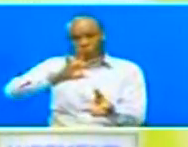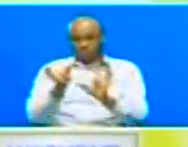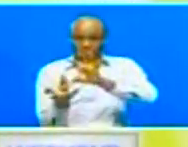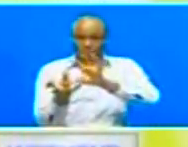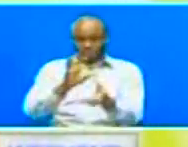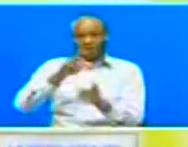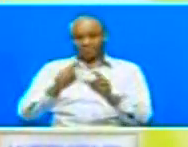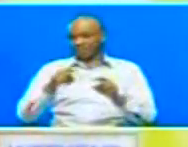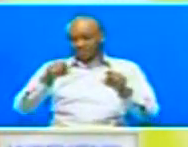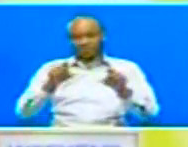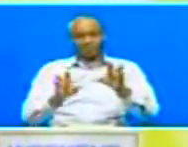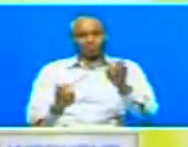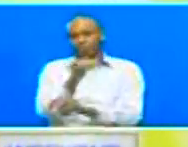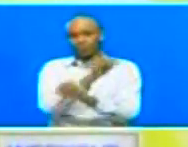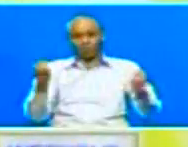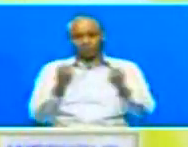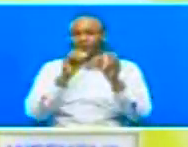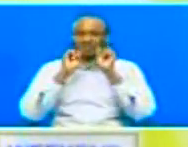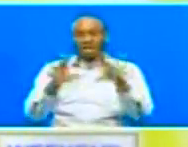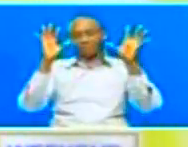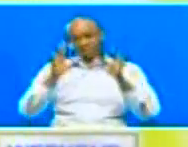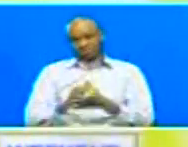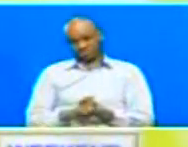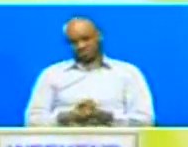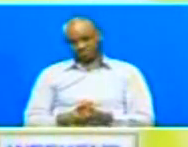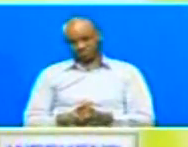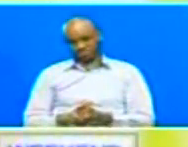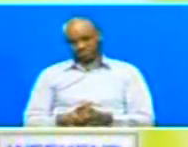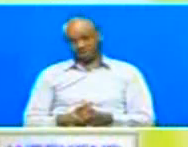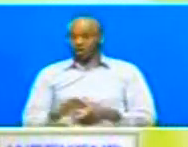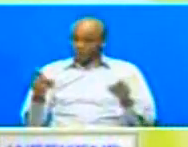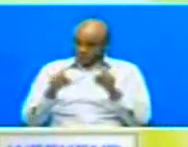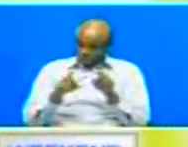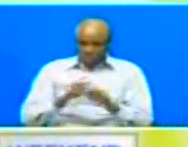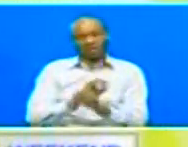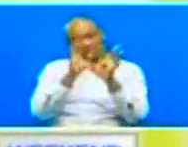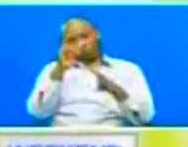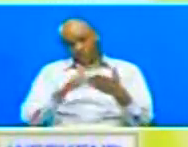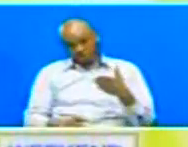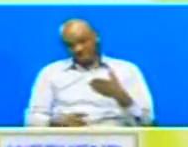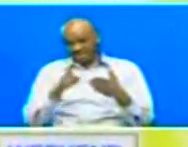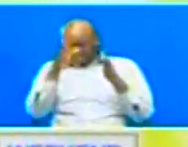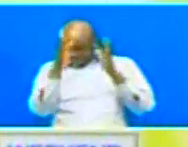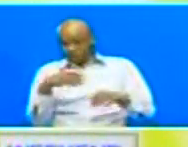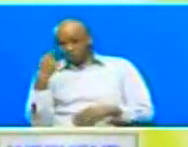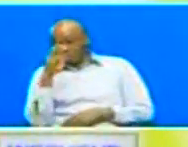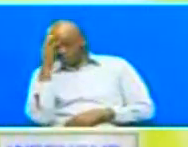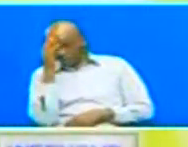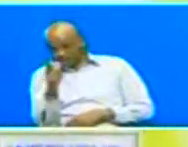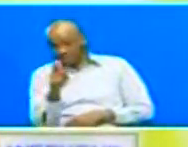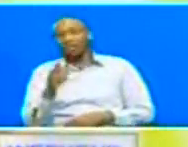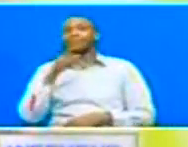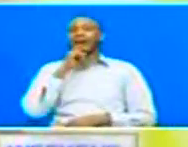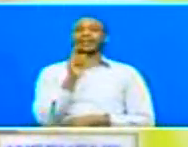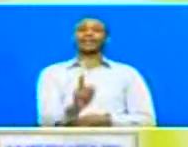yakidondoka kulingana na hatua za miguu yake. Pia ni dhahiri kwamba aliyegundua haya alikuwa